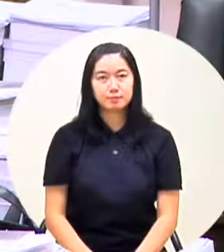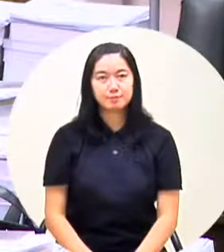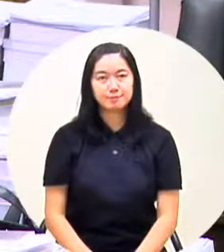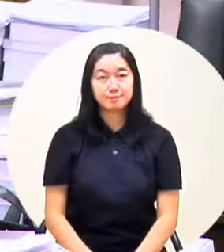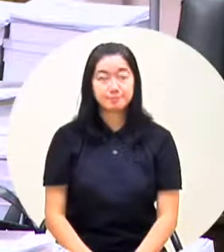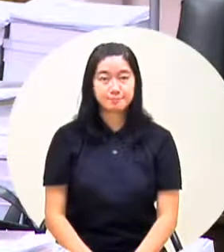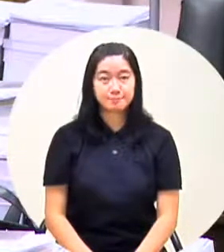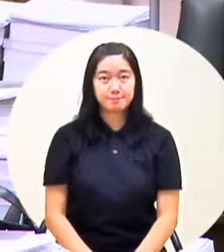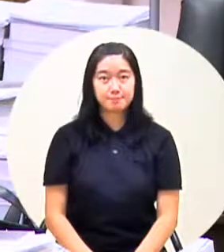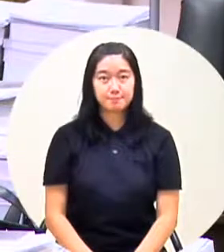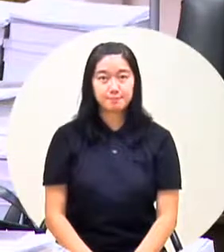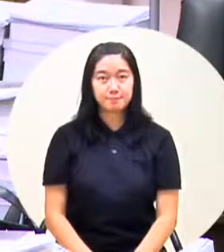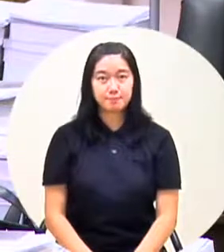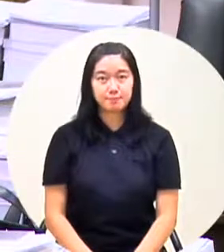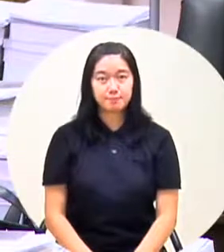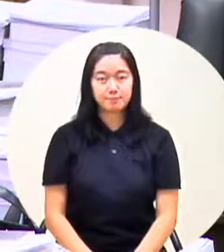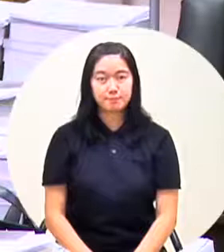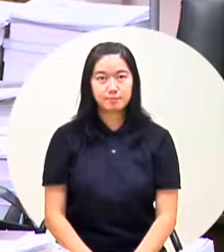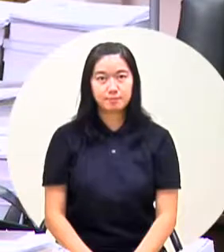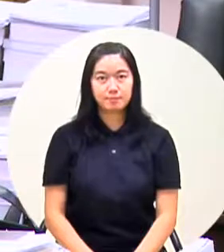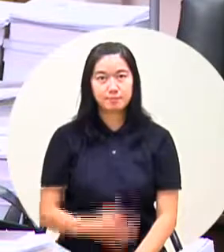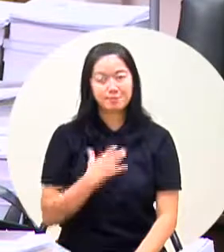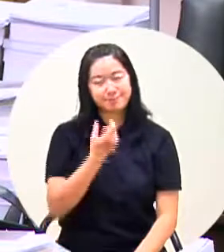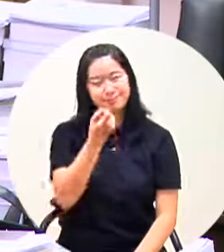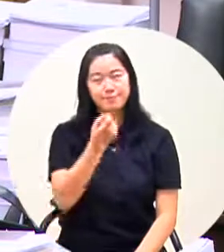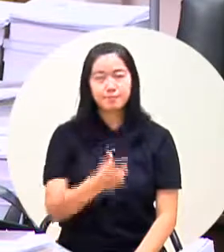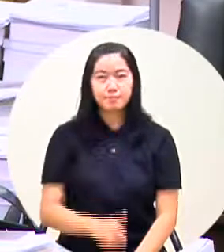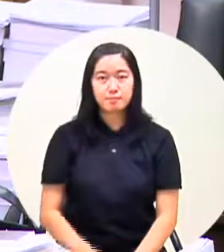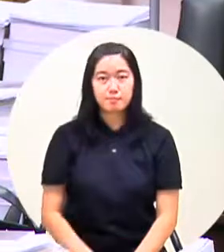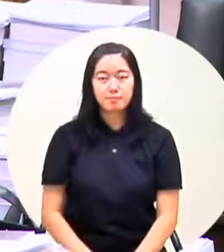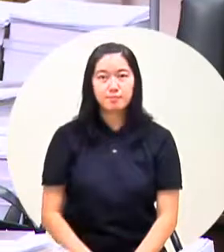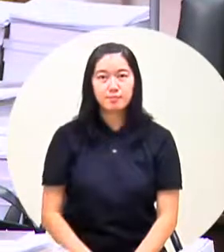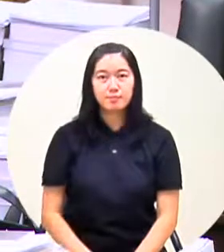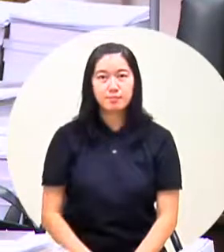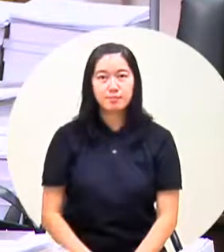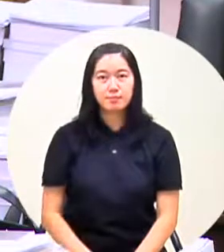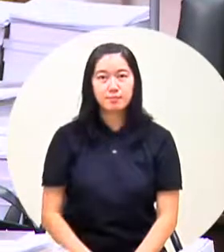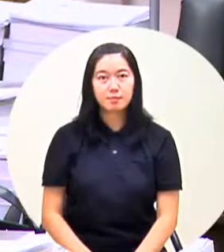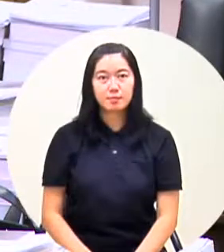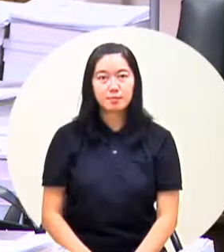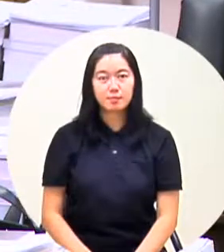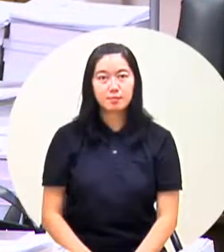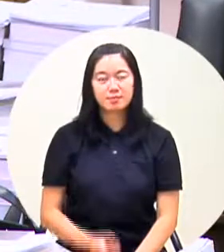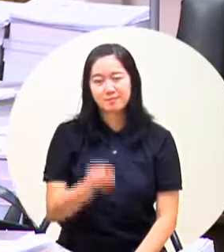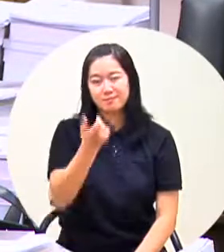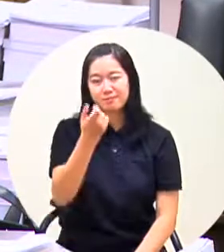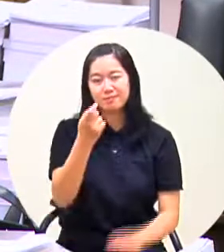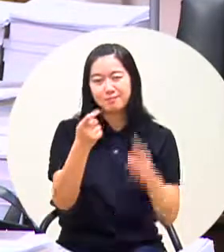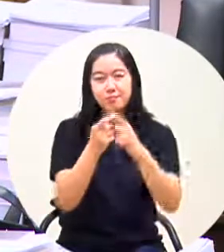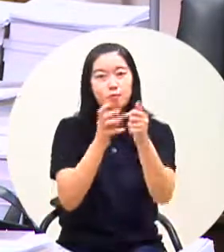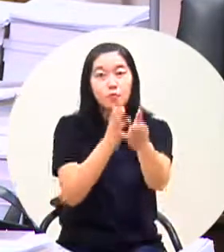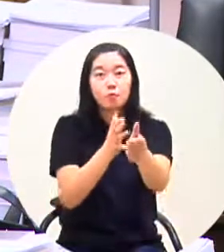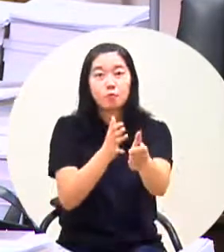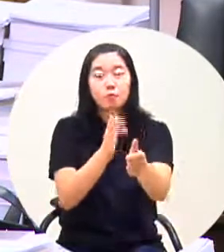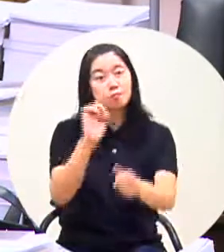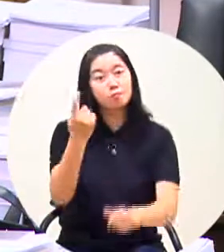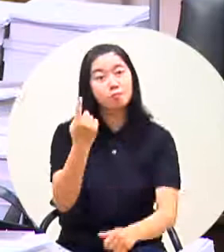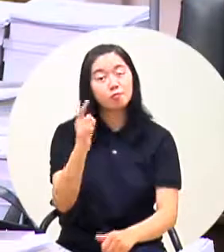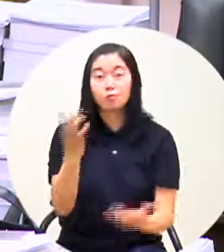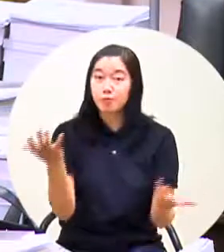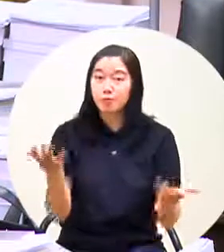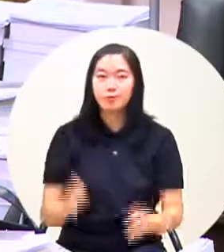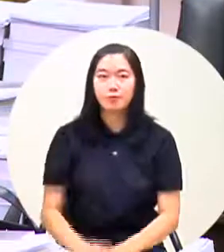有没有松了一口气？ 有一点。 那你觉得比较少人问的原因是什么？ 我在想